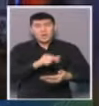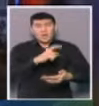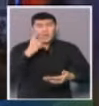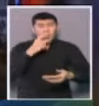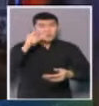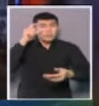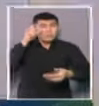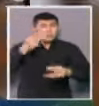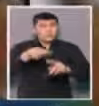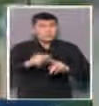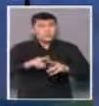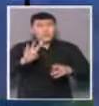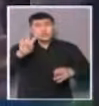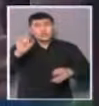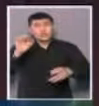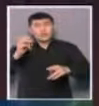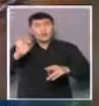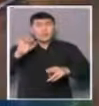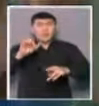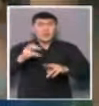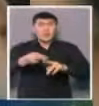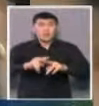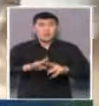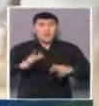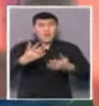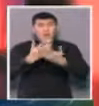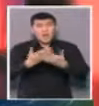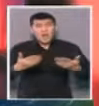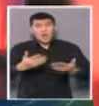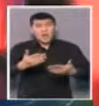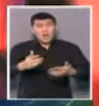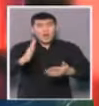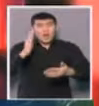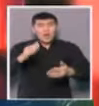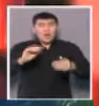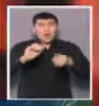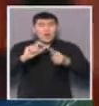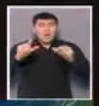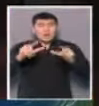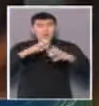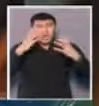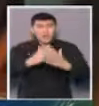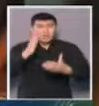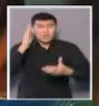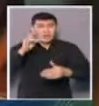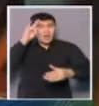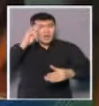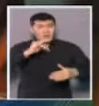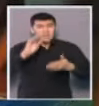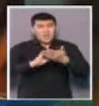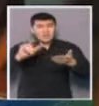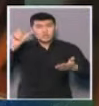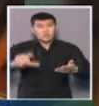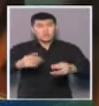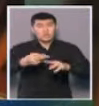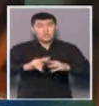көзілдір кейісінің өзі Нұртілеу Иманғалиұлының мәнері енді алтын қорда сақталады. Қазақ